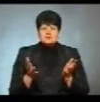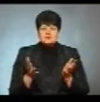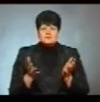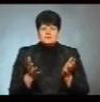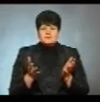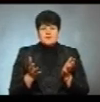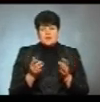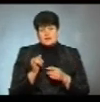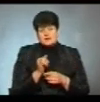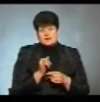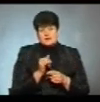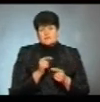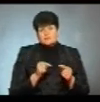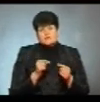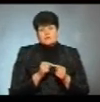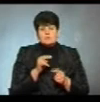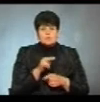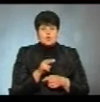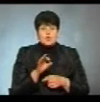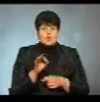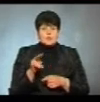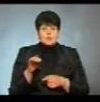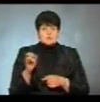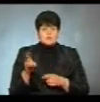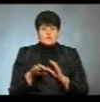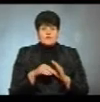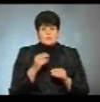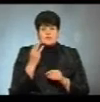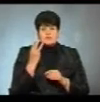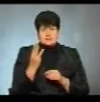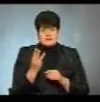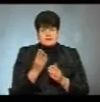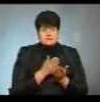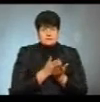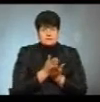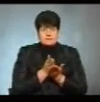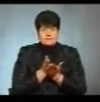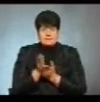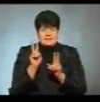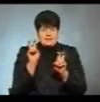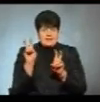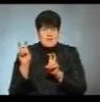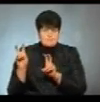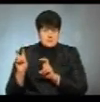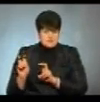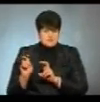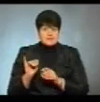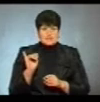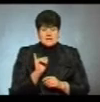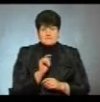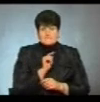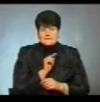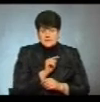сподівань. І, відповідно, Петро Олексійович вибрав три основні теми, і він,